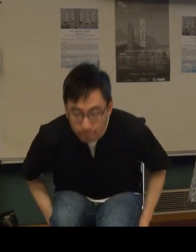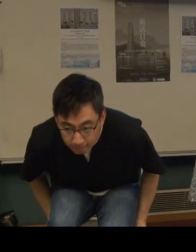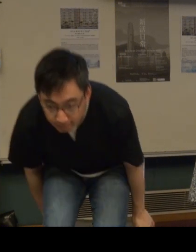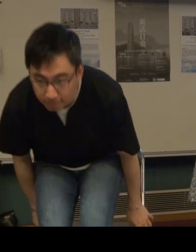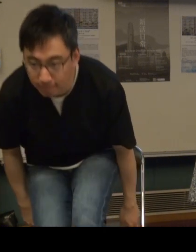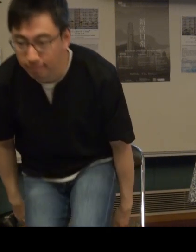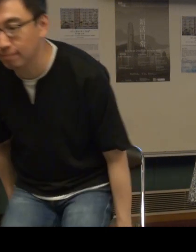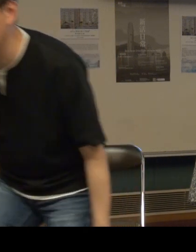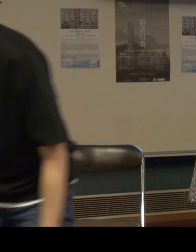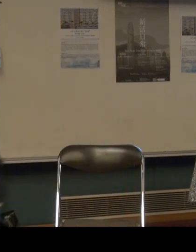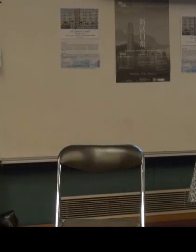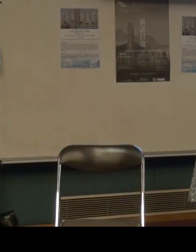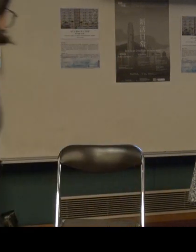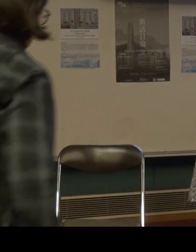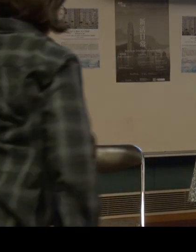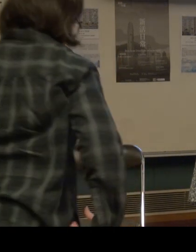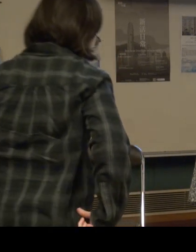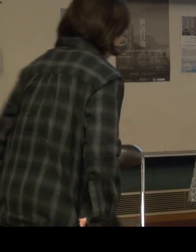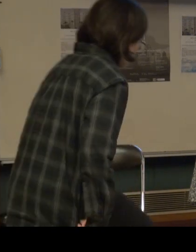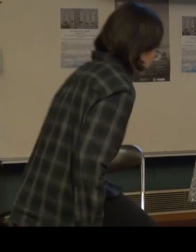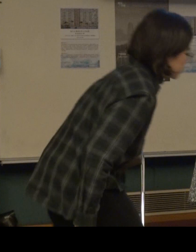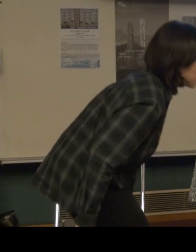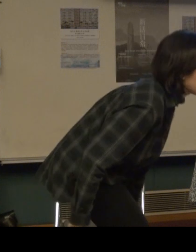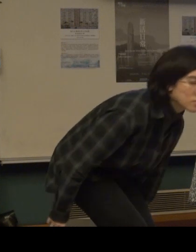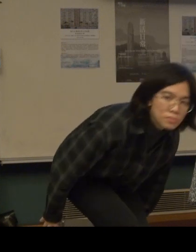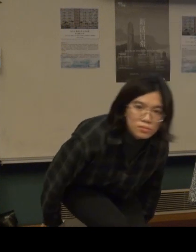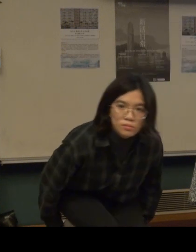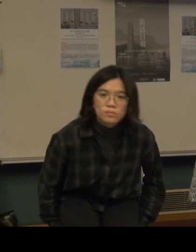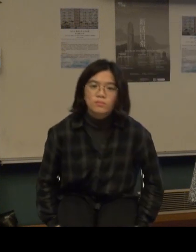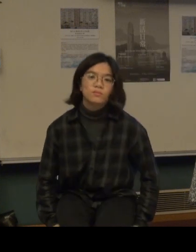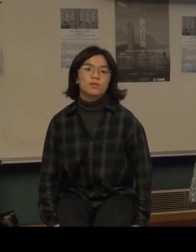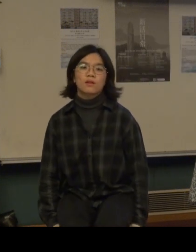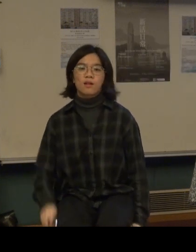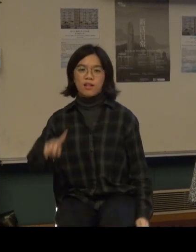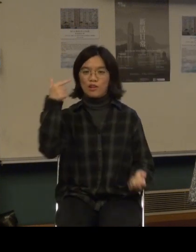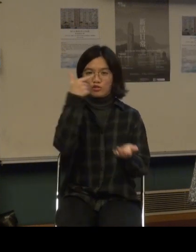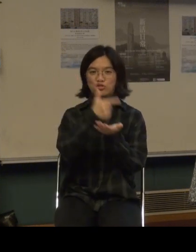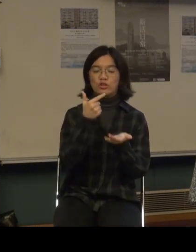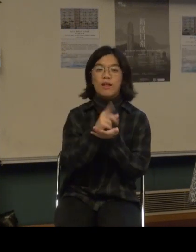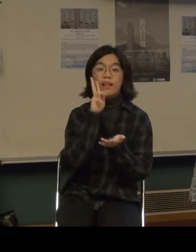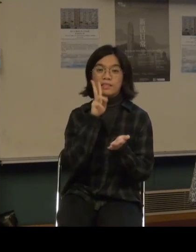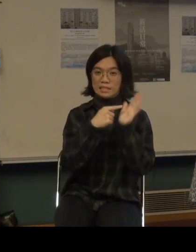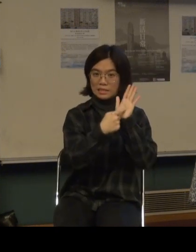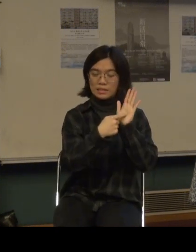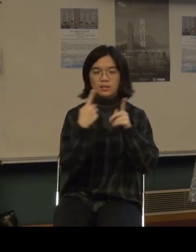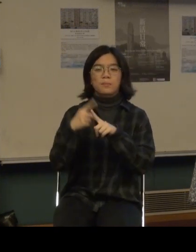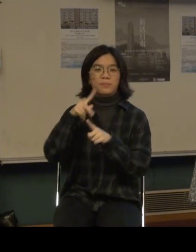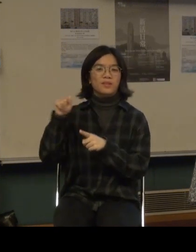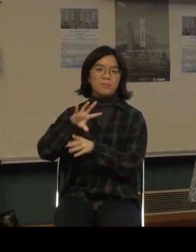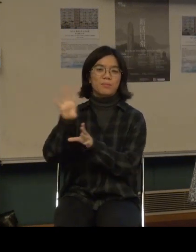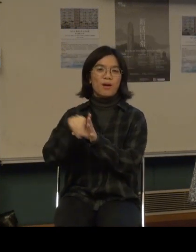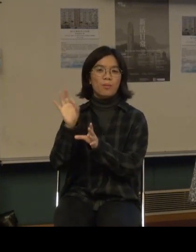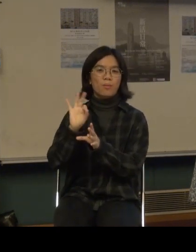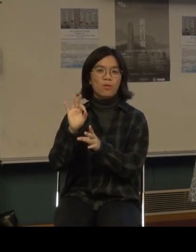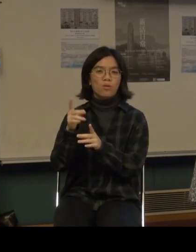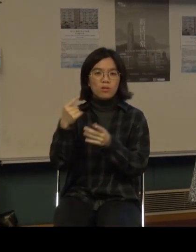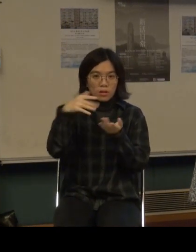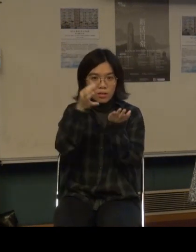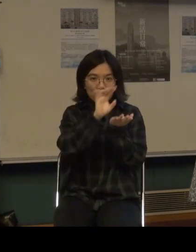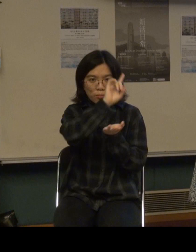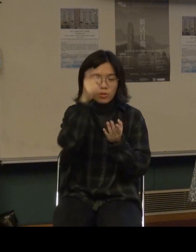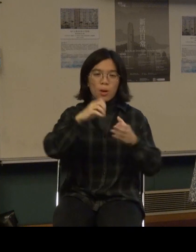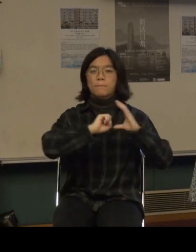者 最重要的例子，這裡今天沒有放到下去，其實就是巴西。當巴西呢在獨立之後，即是在